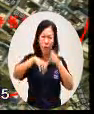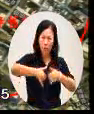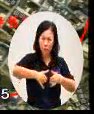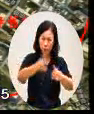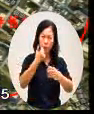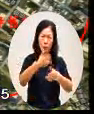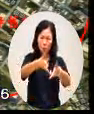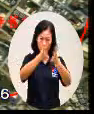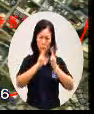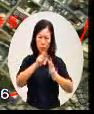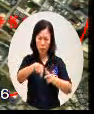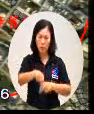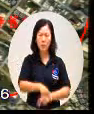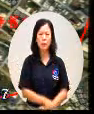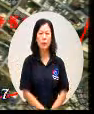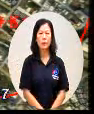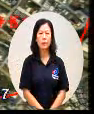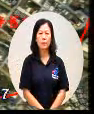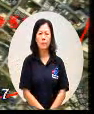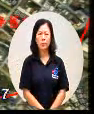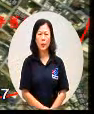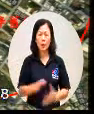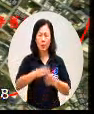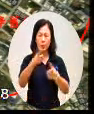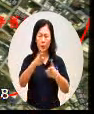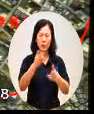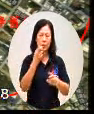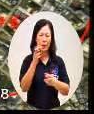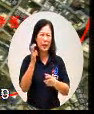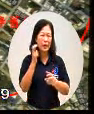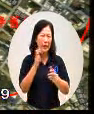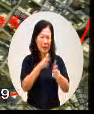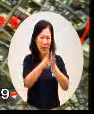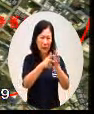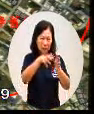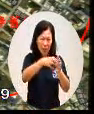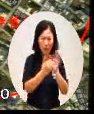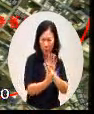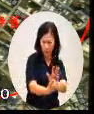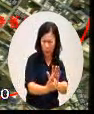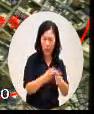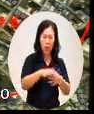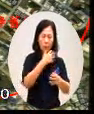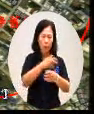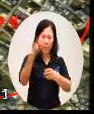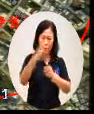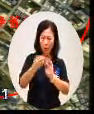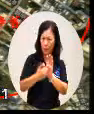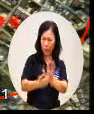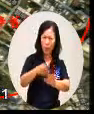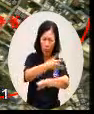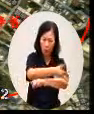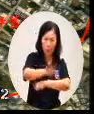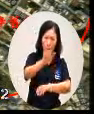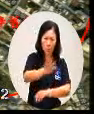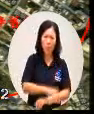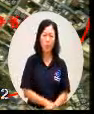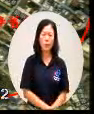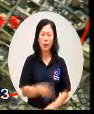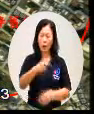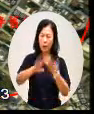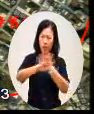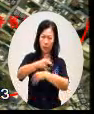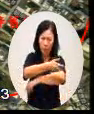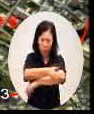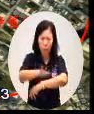桥立体交叉工程，唔是干那 T 基路炸开，边啊个有一个后个 K 哦，好进是主要的这个一个 K 啊。